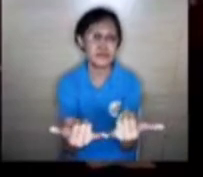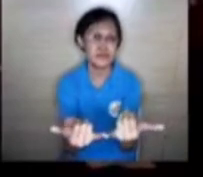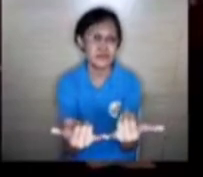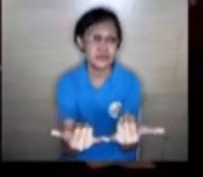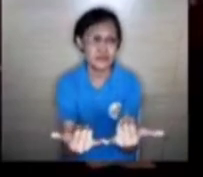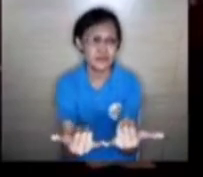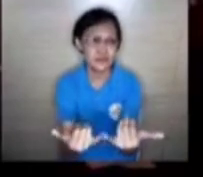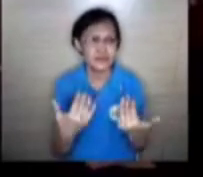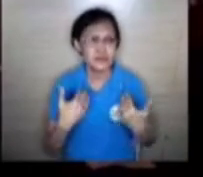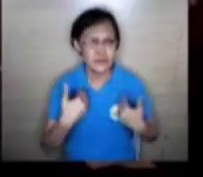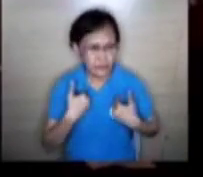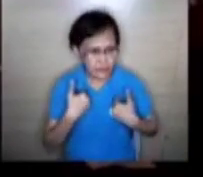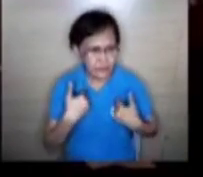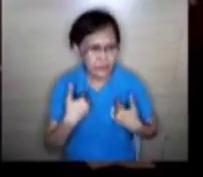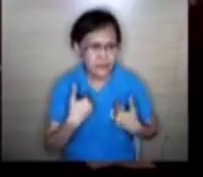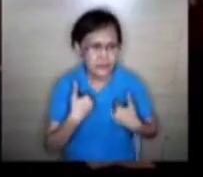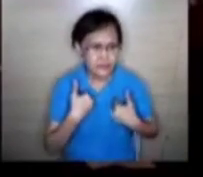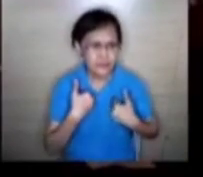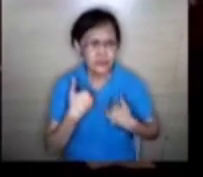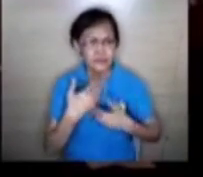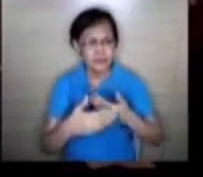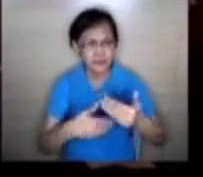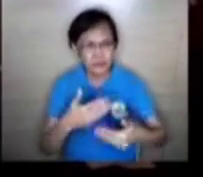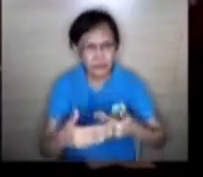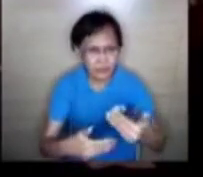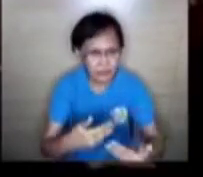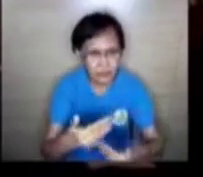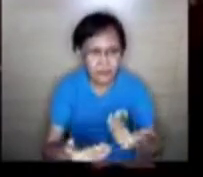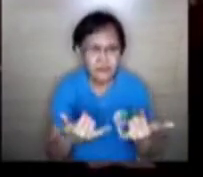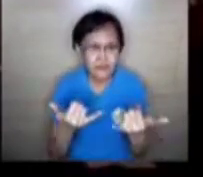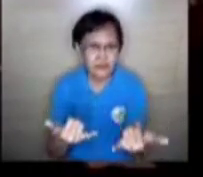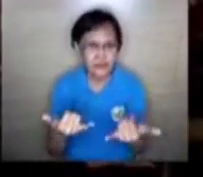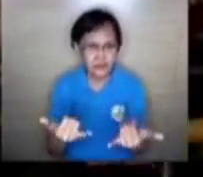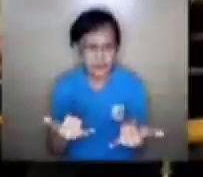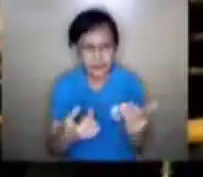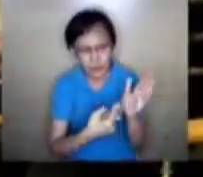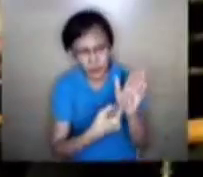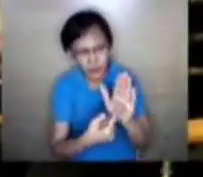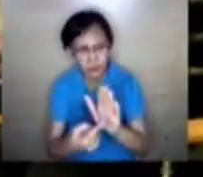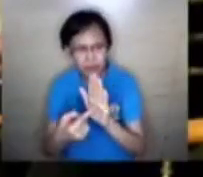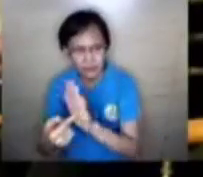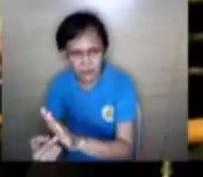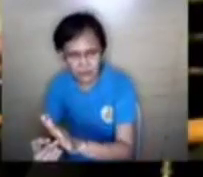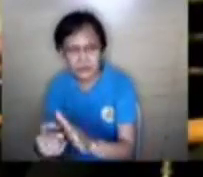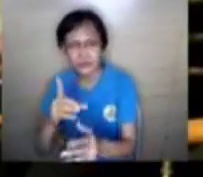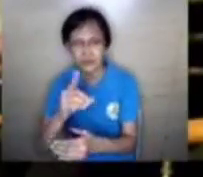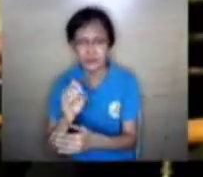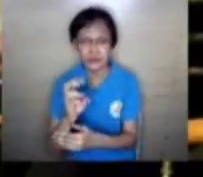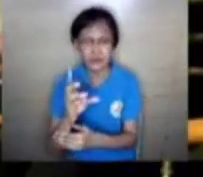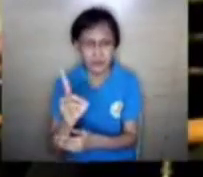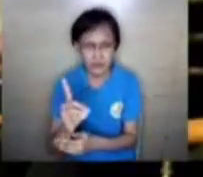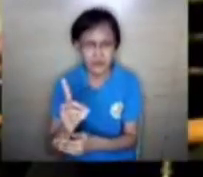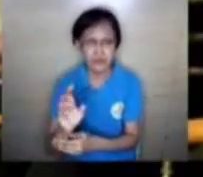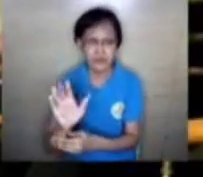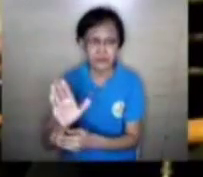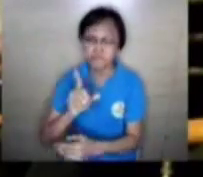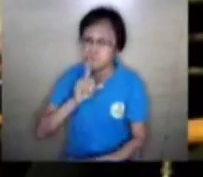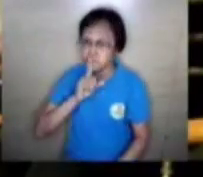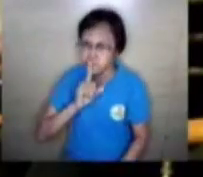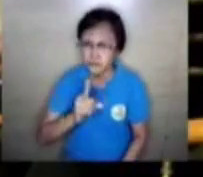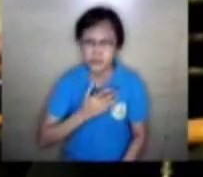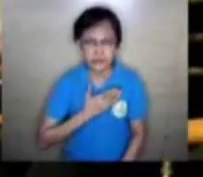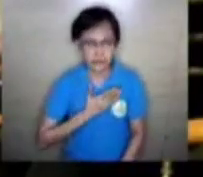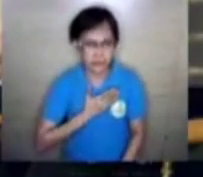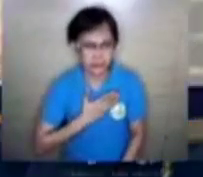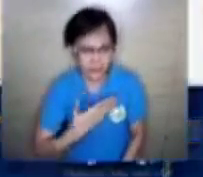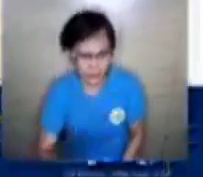Bagamat nagkaroon sila ng transisyon sa pamumuno, ay pinakita ng mga kawani ng CSWD ang kanilang tunay na dedikasyon